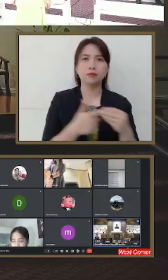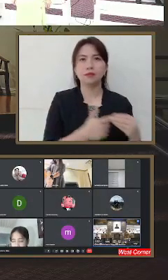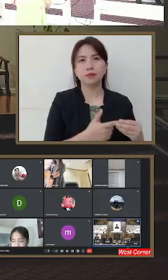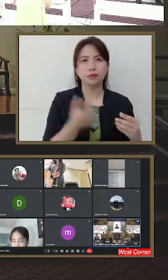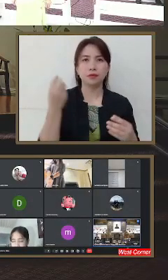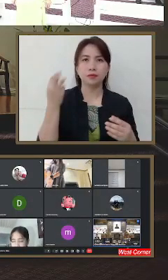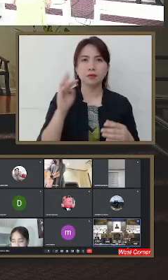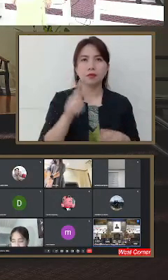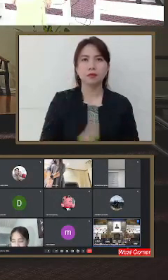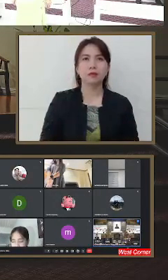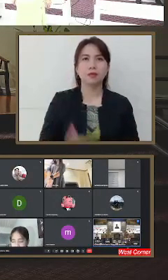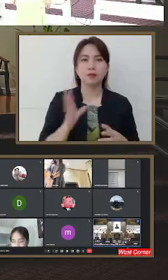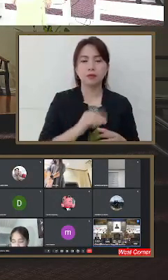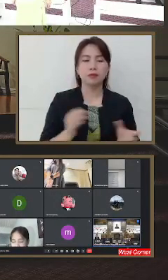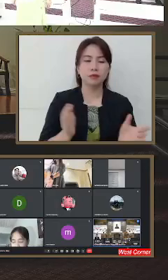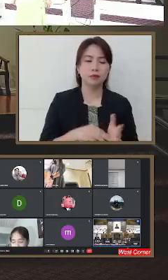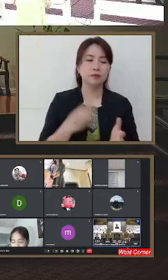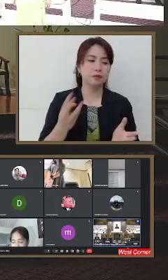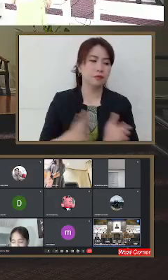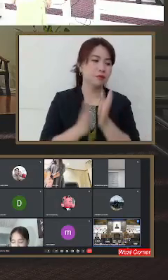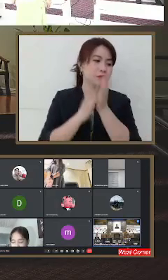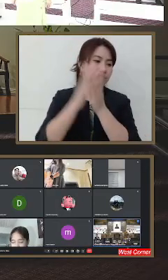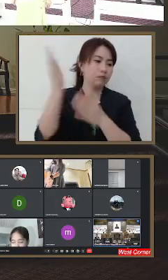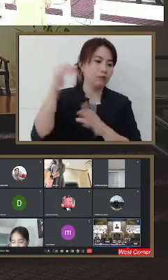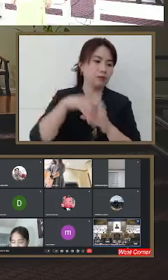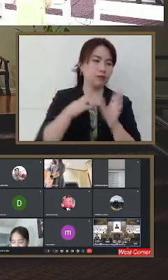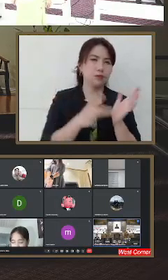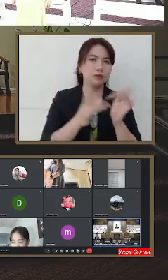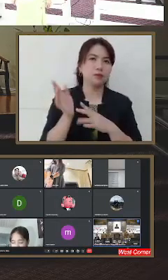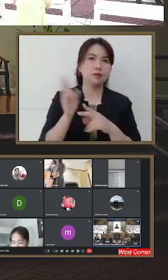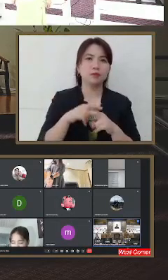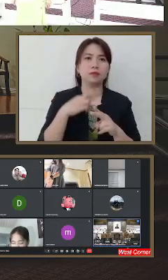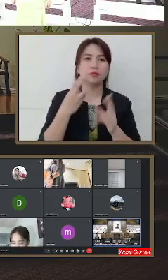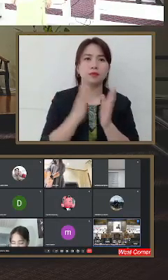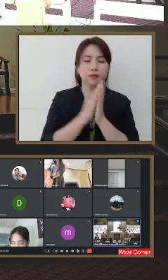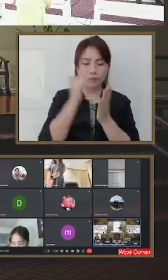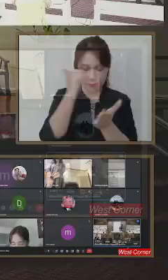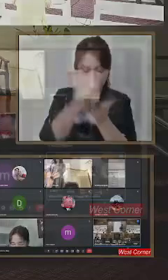Panginoon po Maas in Jesus name we pray Amen